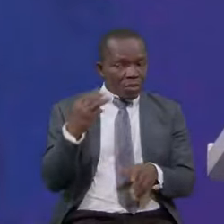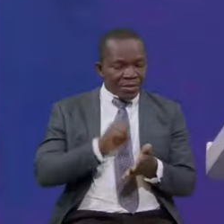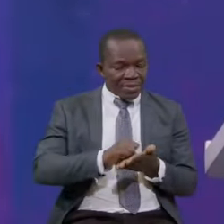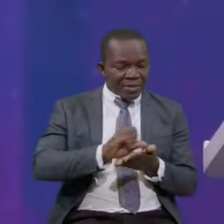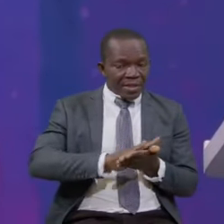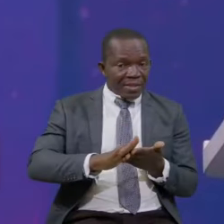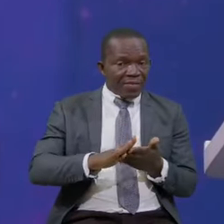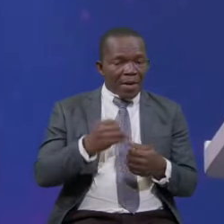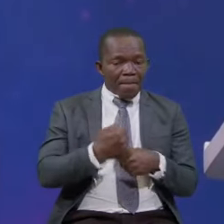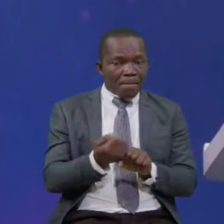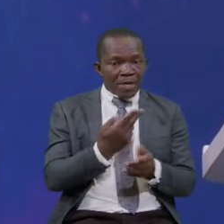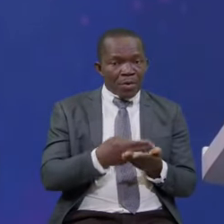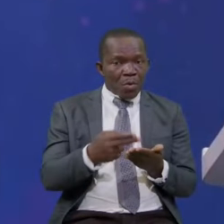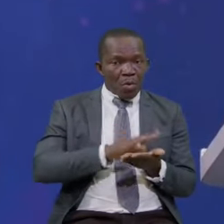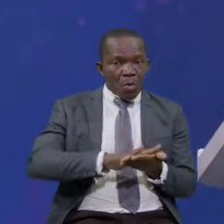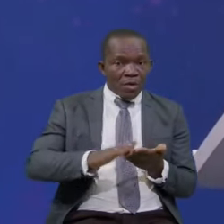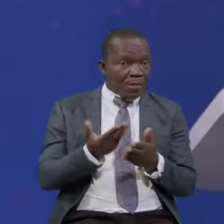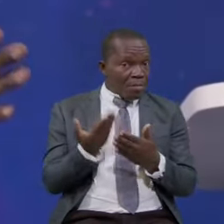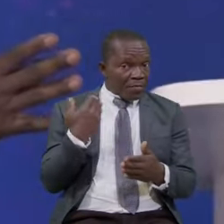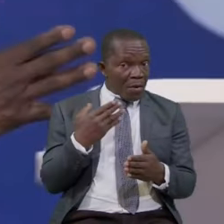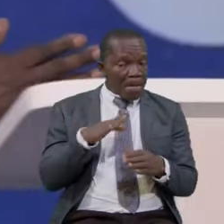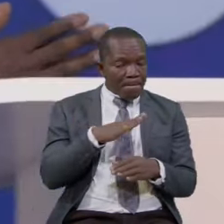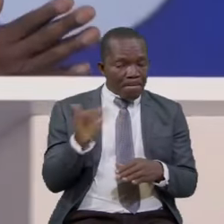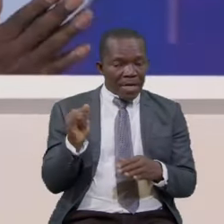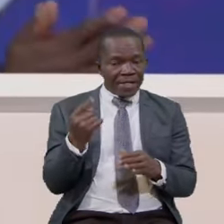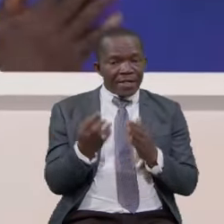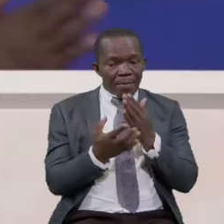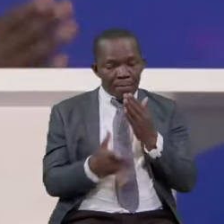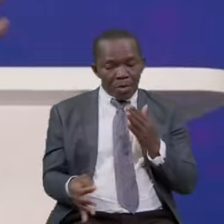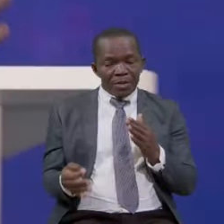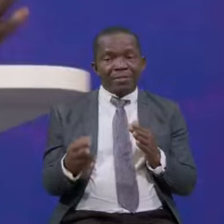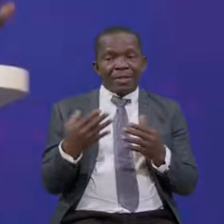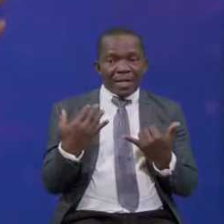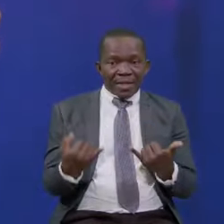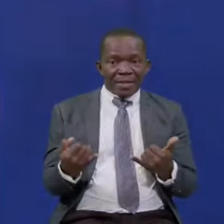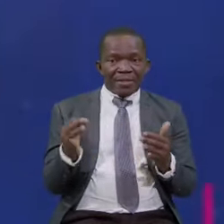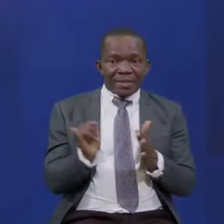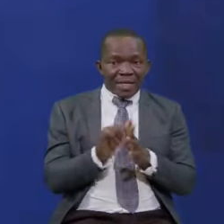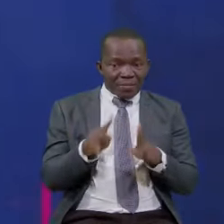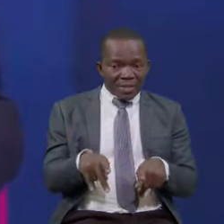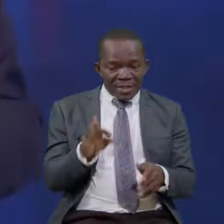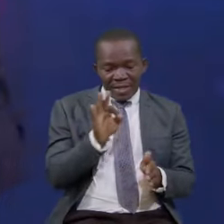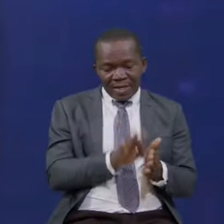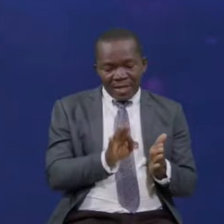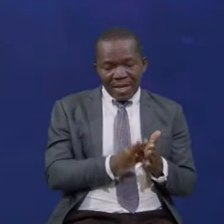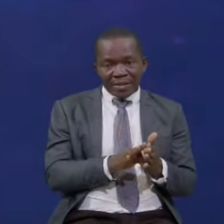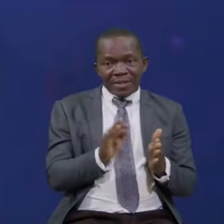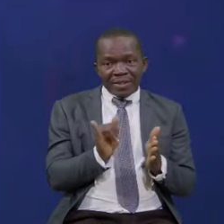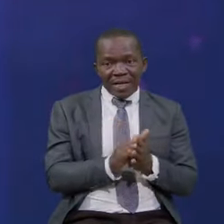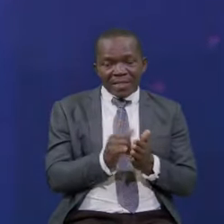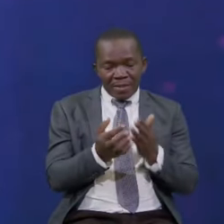saint par le sang de l'Alliance mais maintenant il considère ce sang